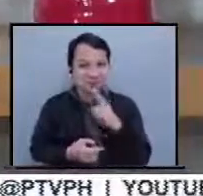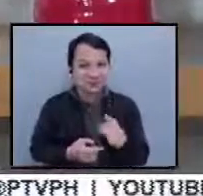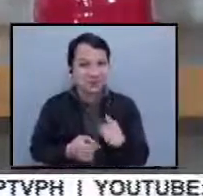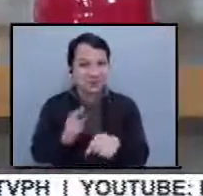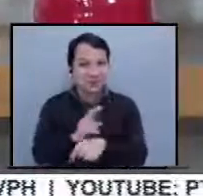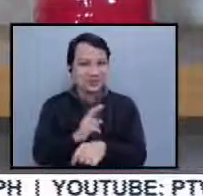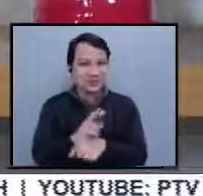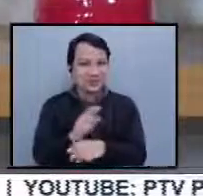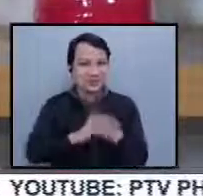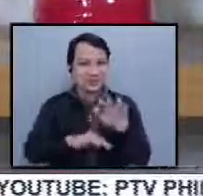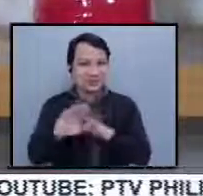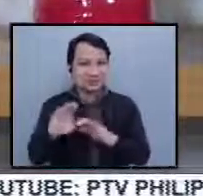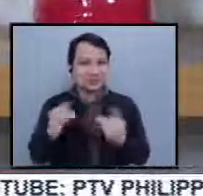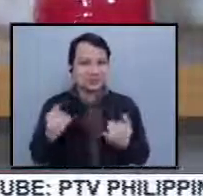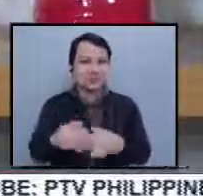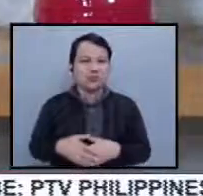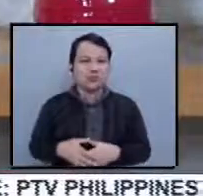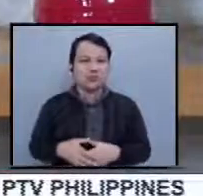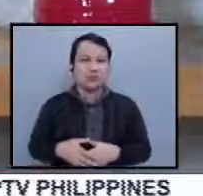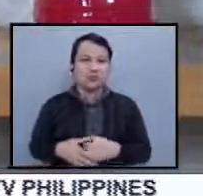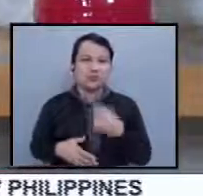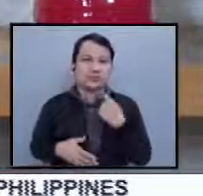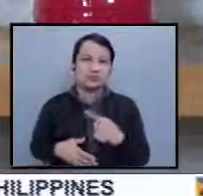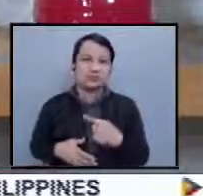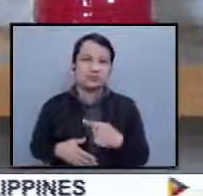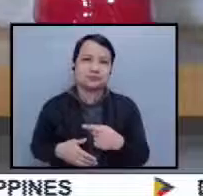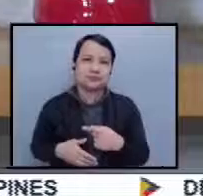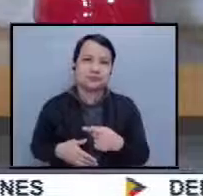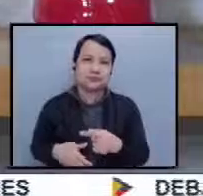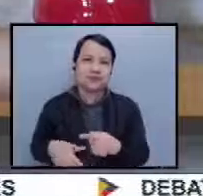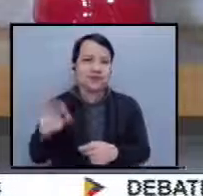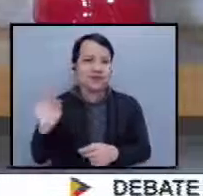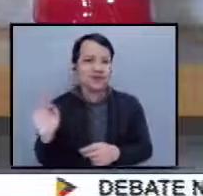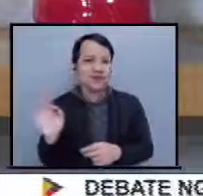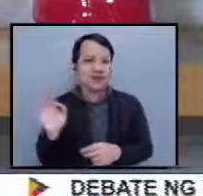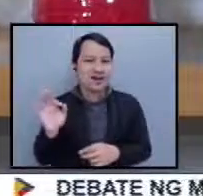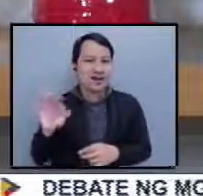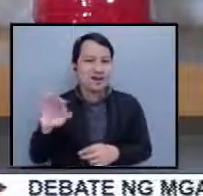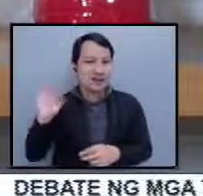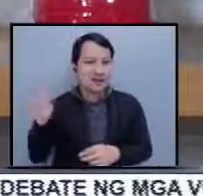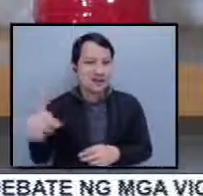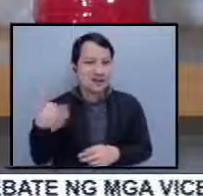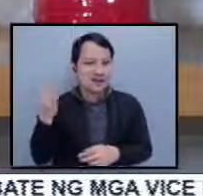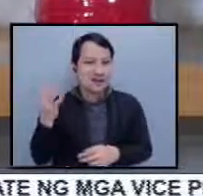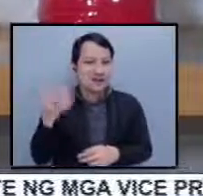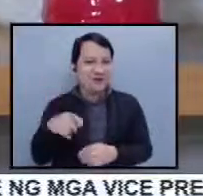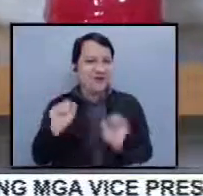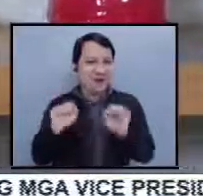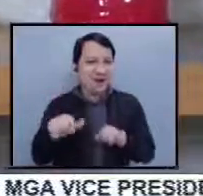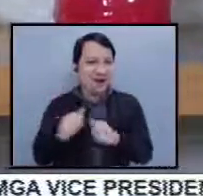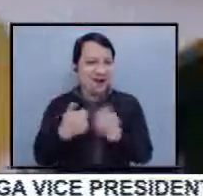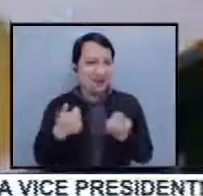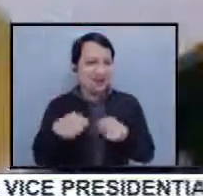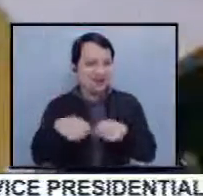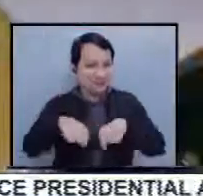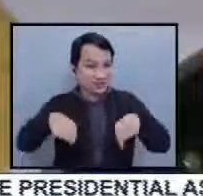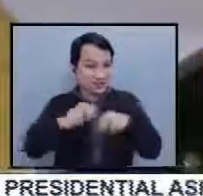hands. Pero ngayong umaga, tuturuan ko kayo ng social way using our cubiertos to eat our